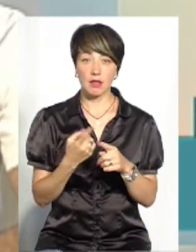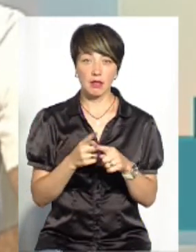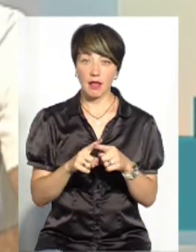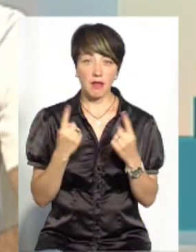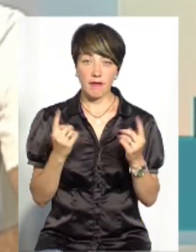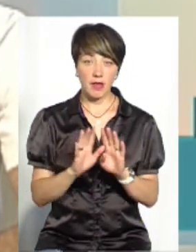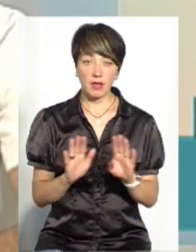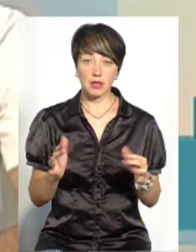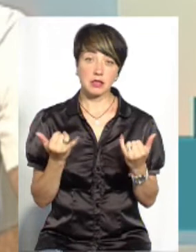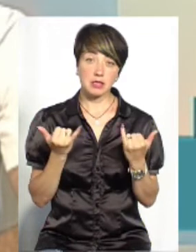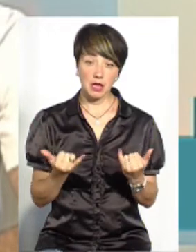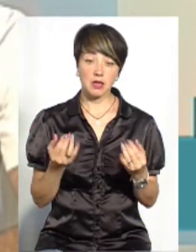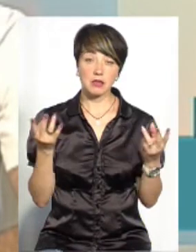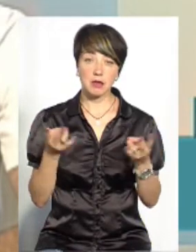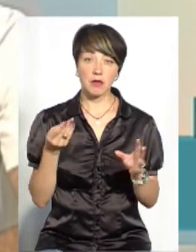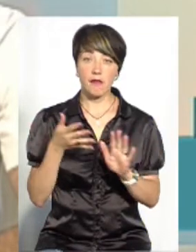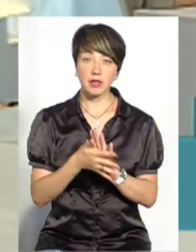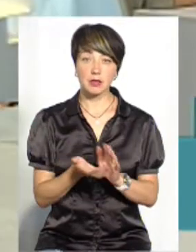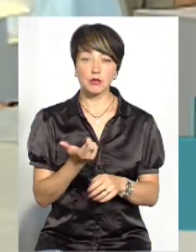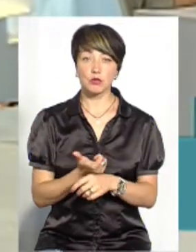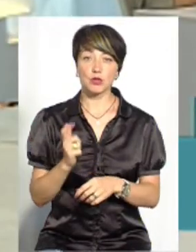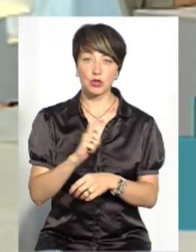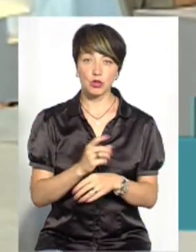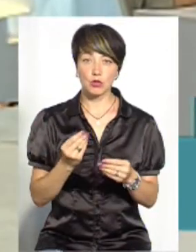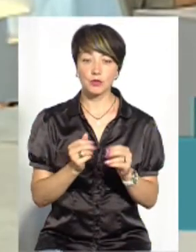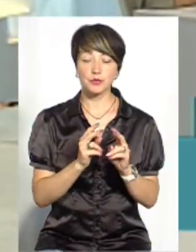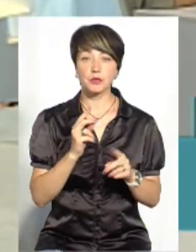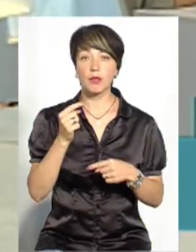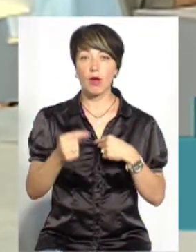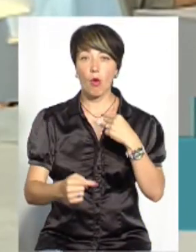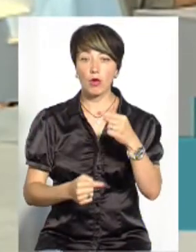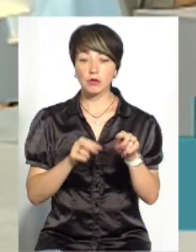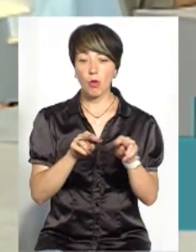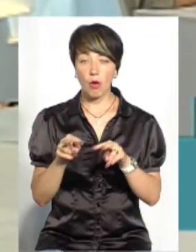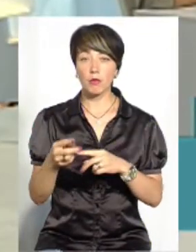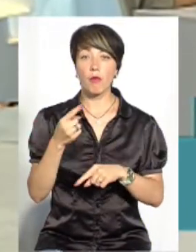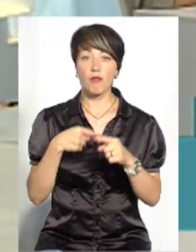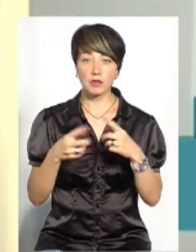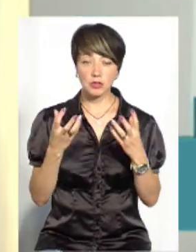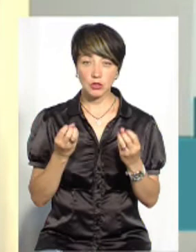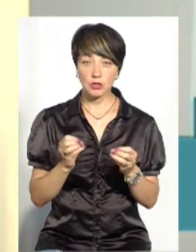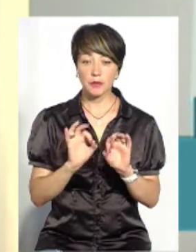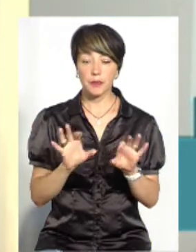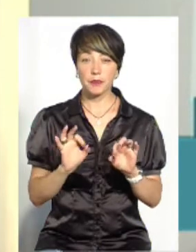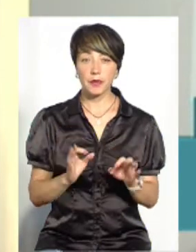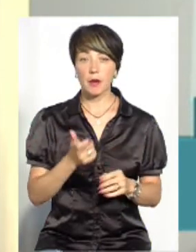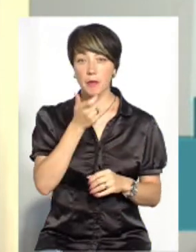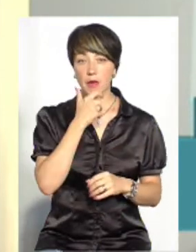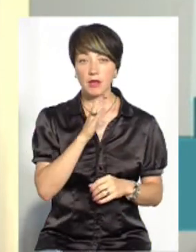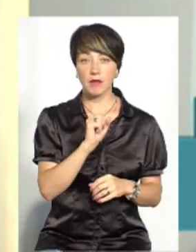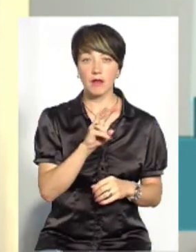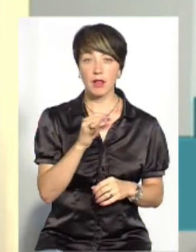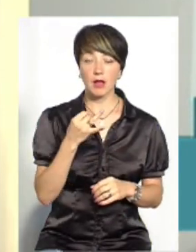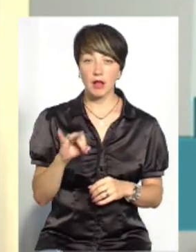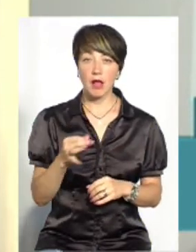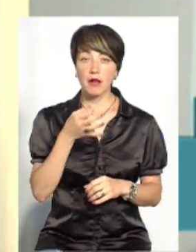великі. Зараз на це треба витратити набагато більше грошей. До колеса огляду ми повернемося ще. Пане Валерію, я хотів вас запитати,